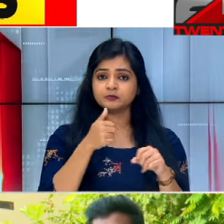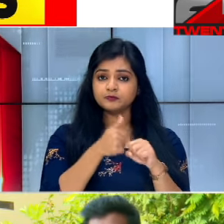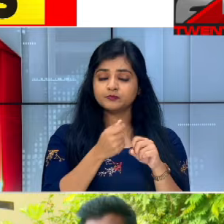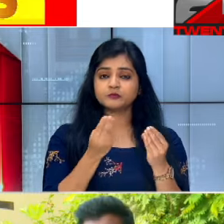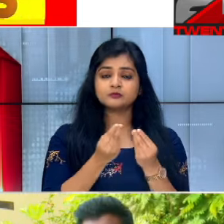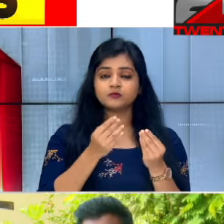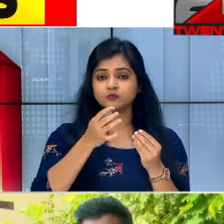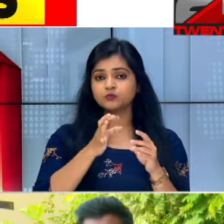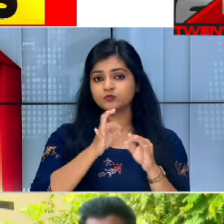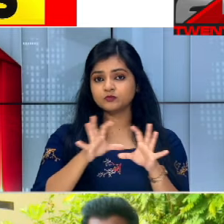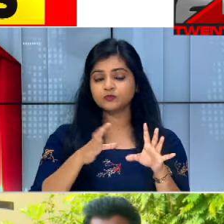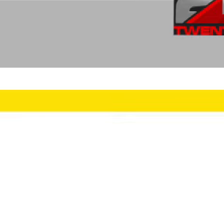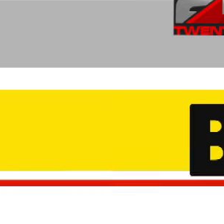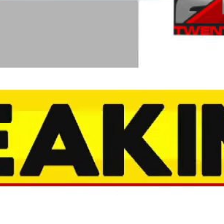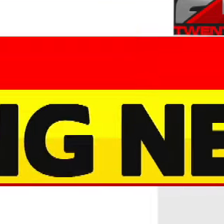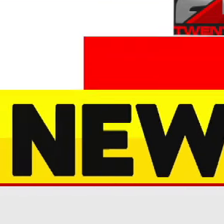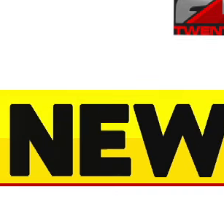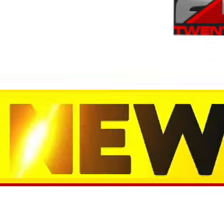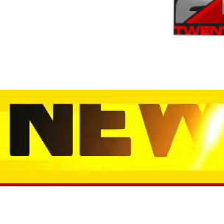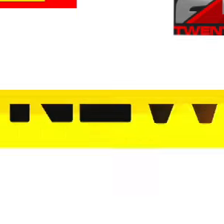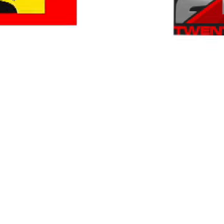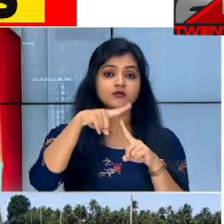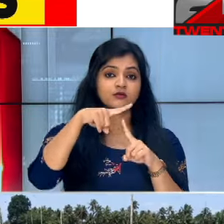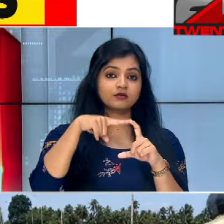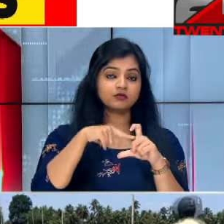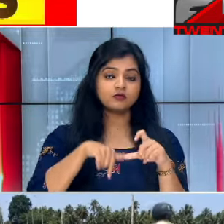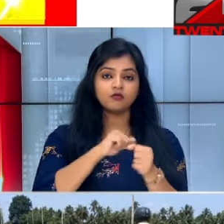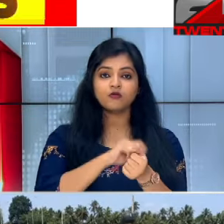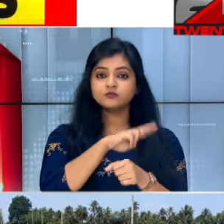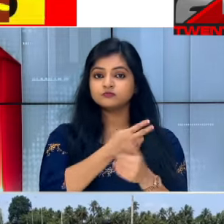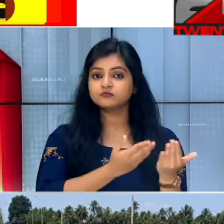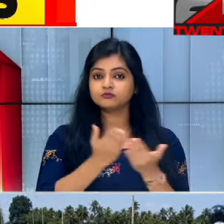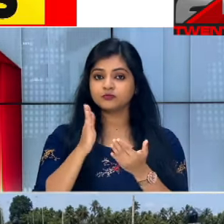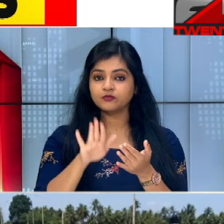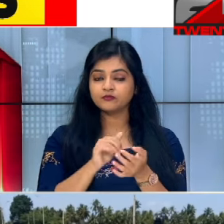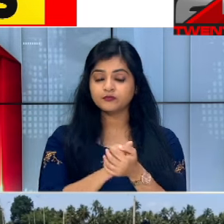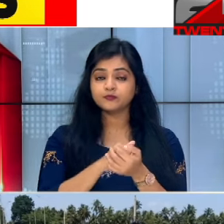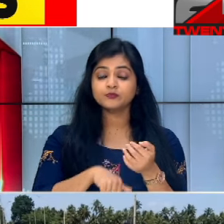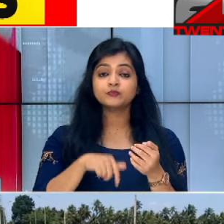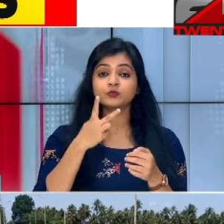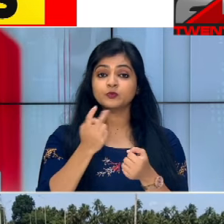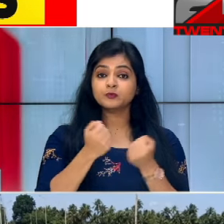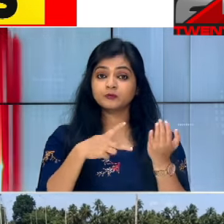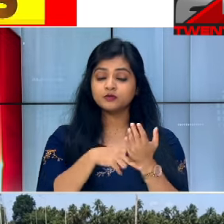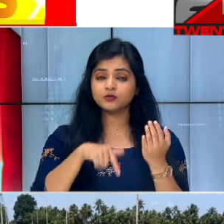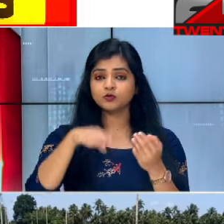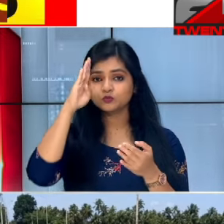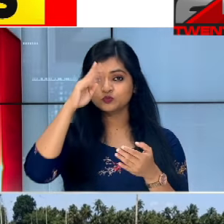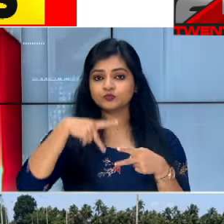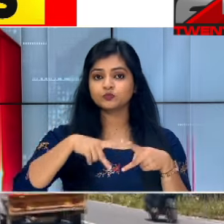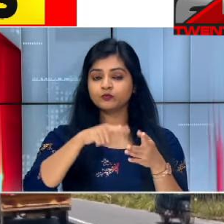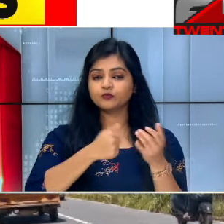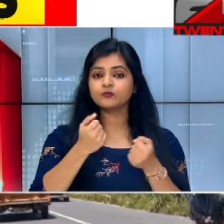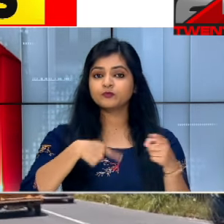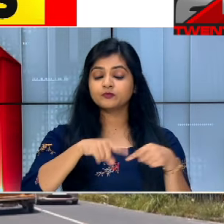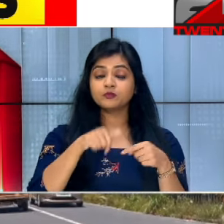ആശുപത്രിയിൽ എത്തിച്ചിട്ടുണ്ട്. എന്തായാലും അവരുടെ ആരോഗ്യനില തൃപ്തികരമാണ് എന്ന് അറിയിക്കുന്നുണ്ട്. എന്തായാലും ഈ 2 ബസ്സുകളും തൃശ്ശൂർ റൂട്ടിൽ ഓടുന്നതായിരുന്നു. ഈ ബസ്സുകളുടെ വേഗത